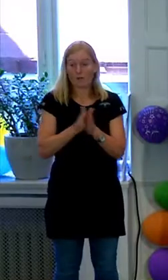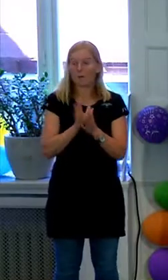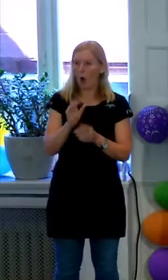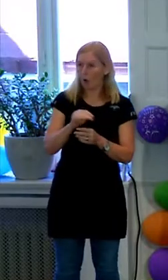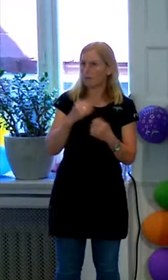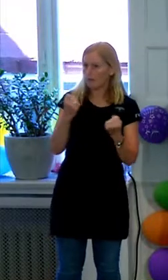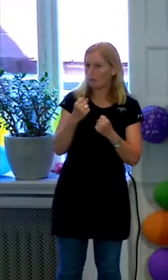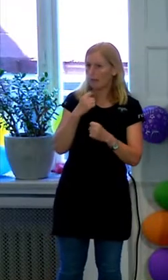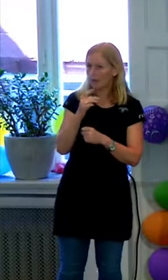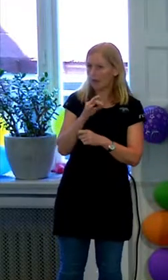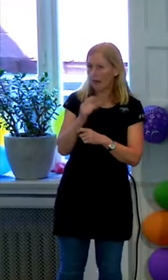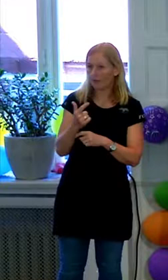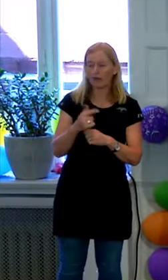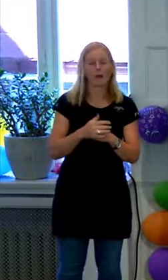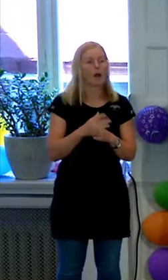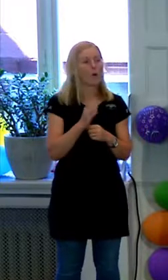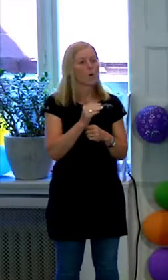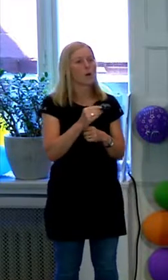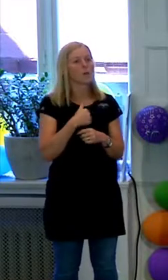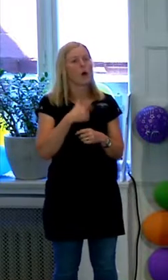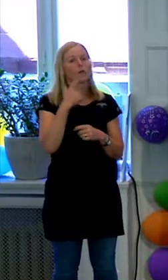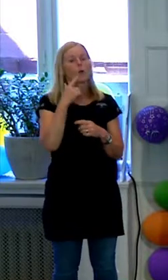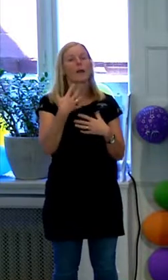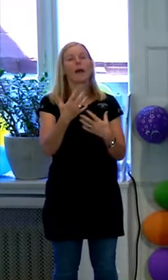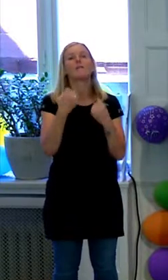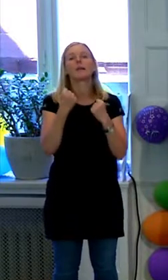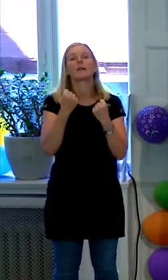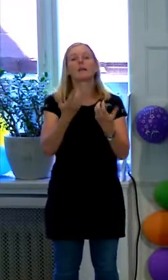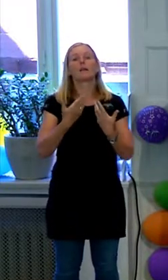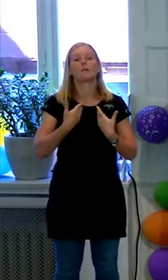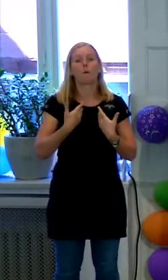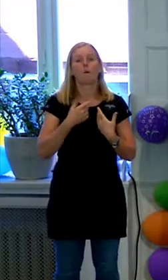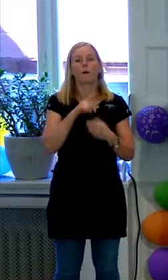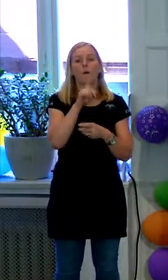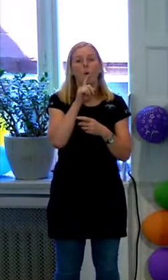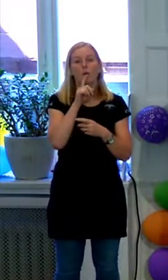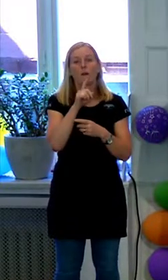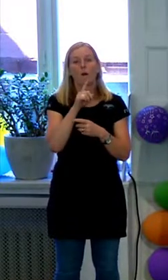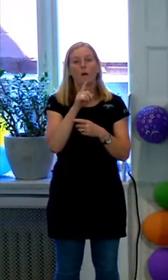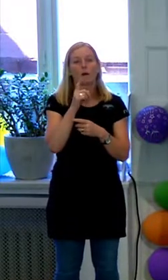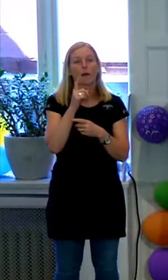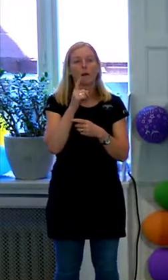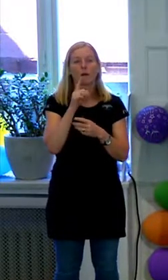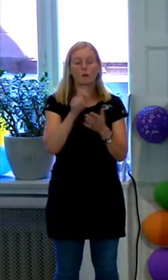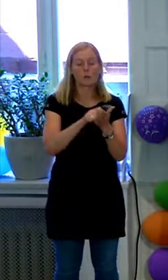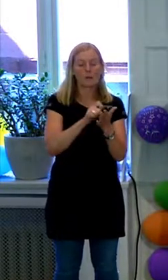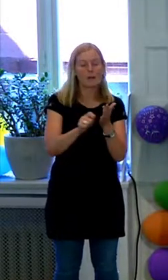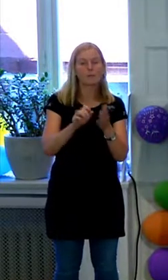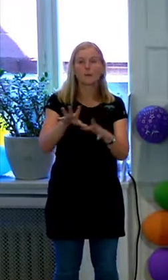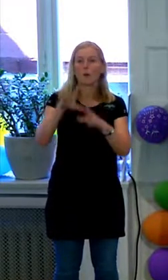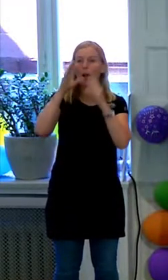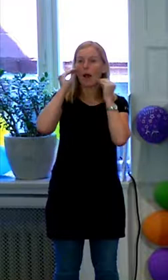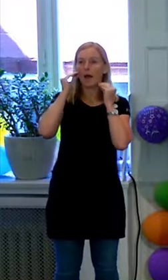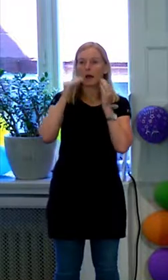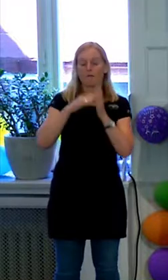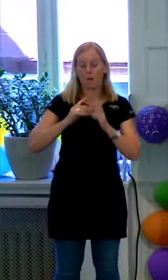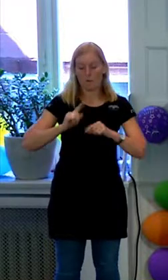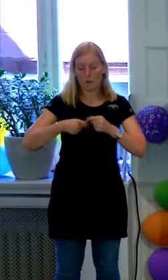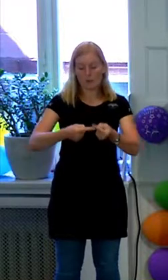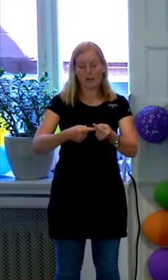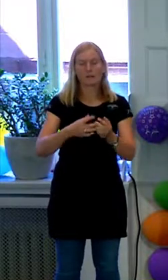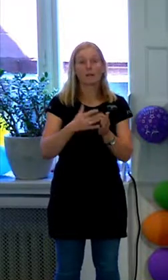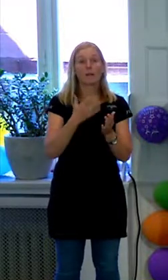Ja. Därför jag tror att det är viktigt att få lite inspel och att lära sig lite i en sån process. Vad är det